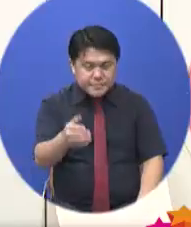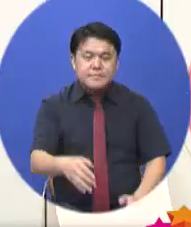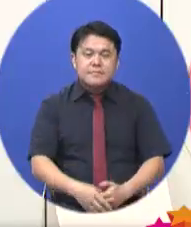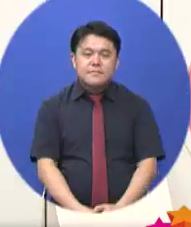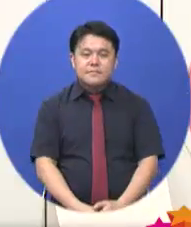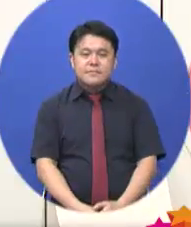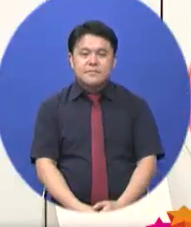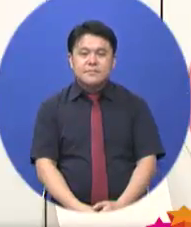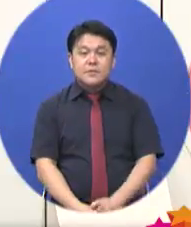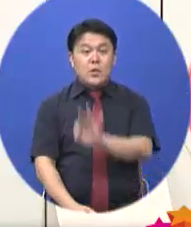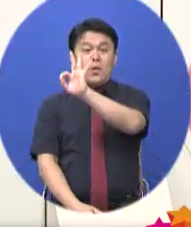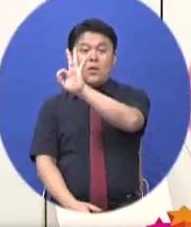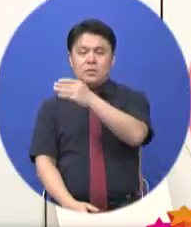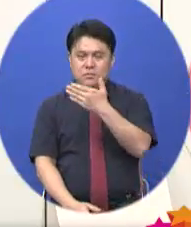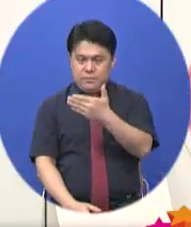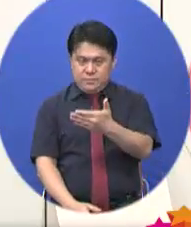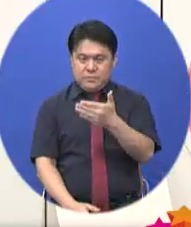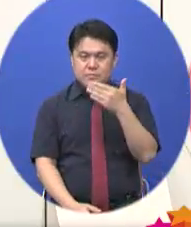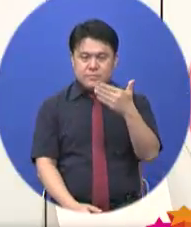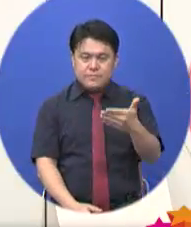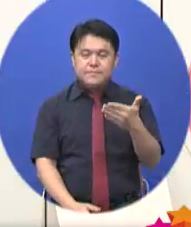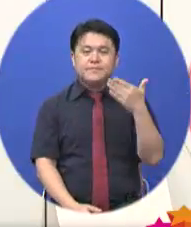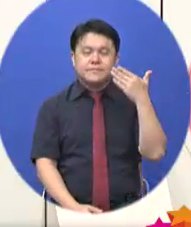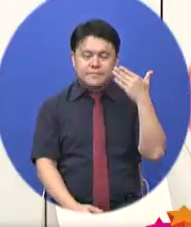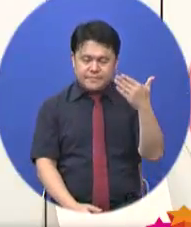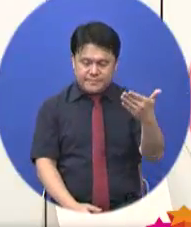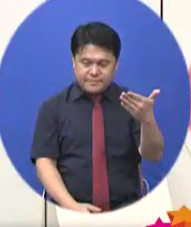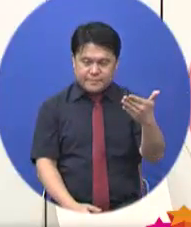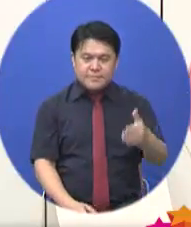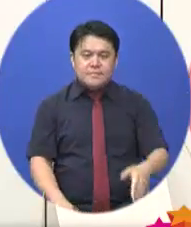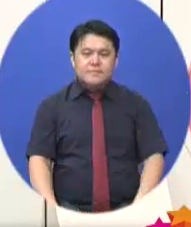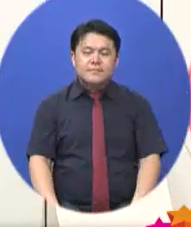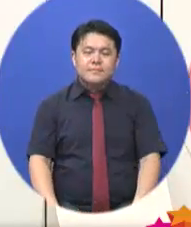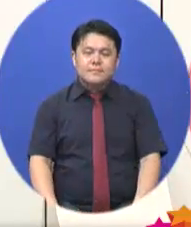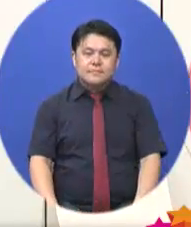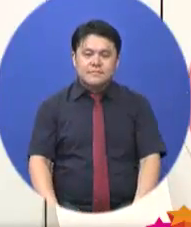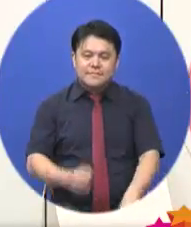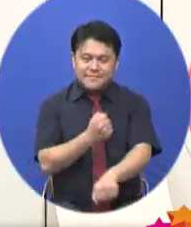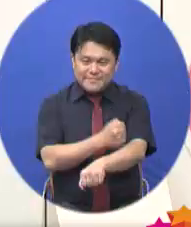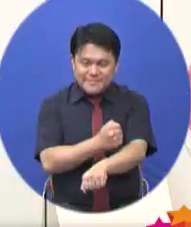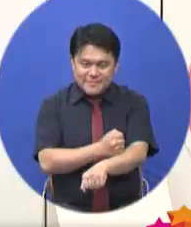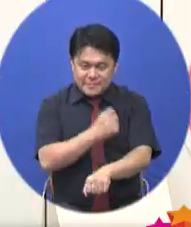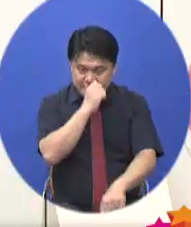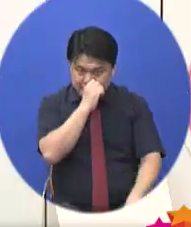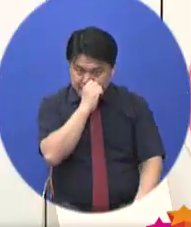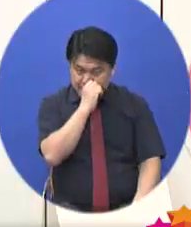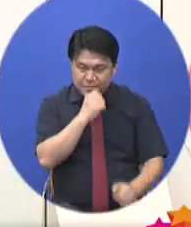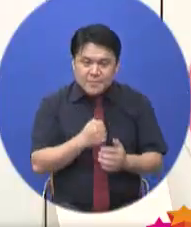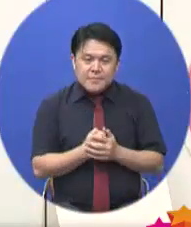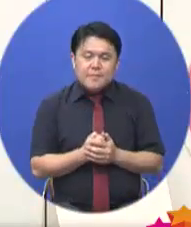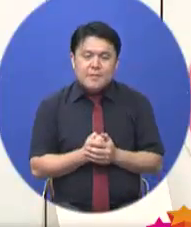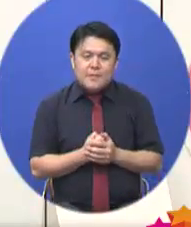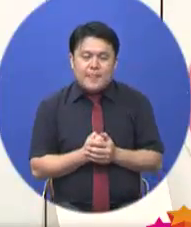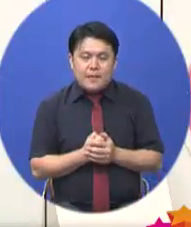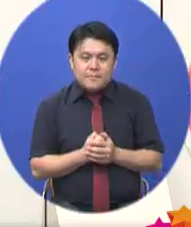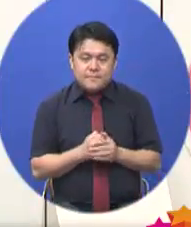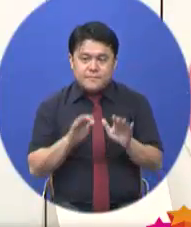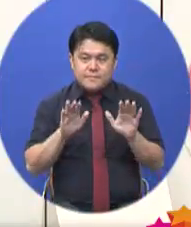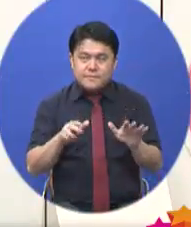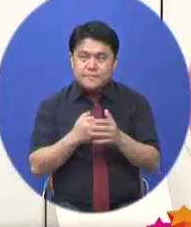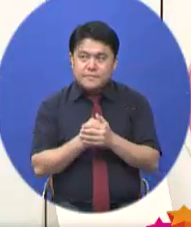점수입니다. 10점, 9점, 9점, 9점. 수고하셨습니다. 아, 이렇게